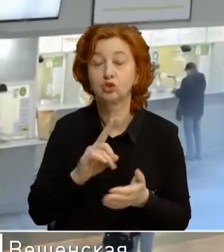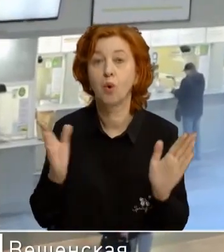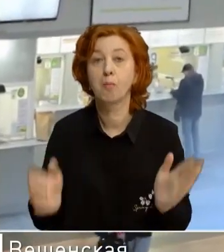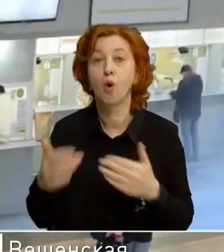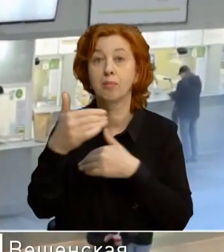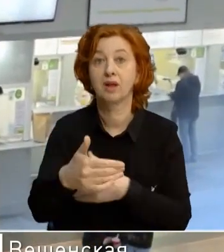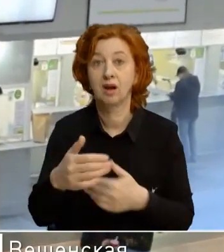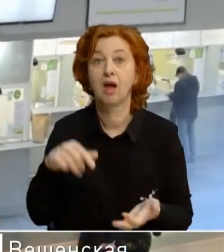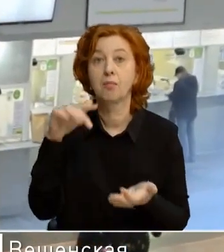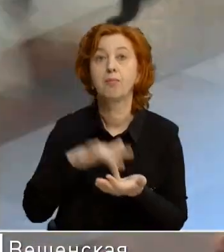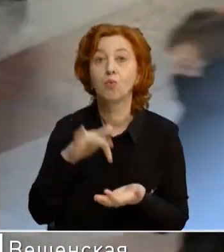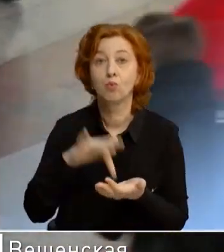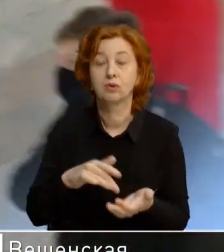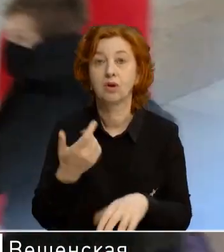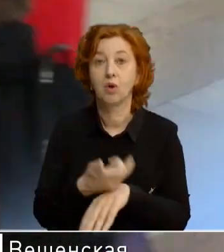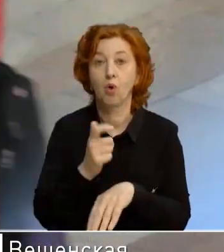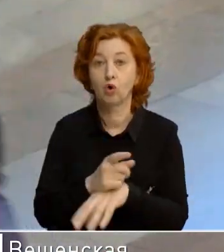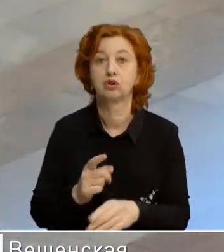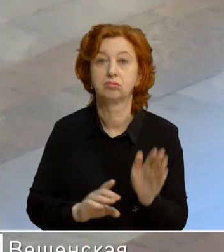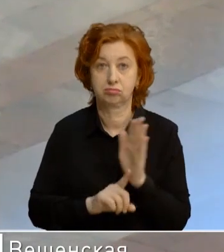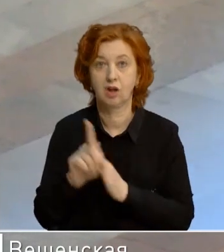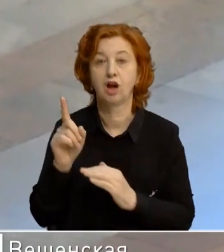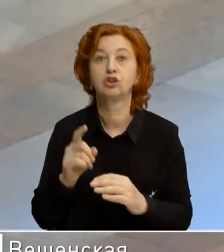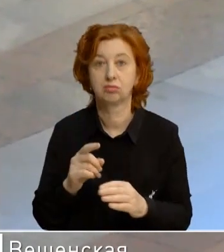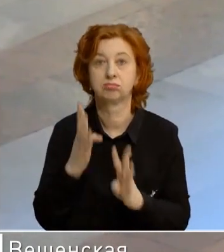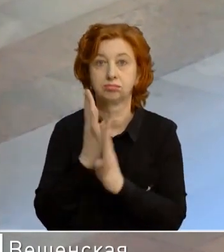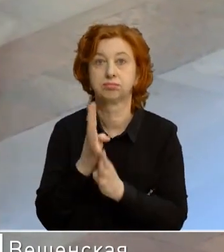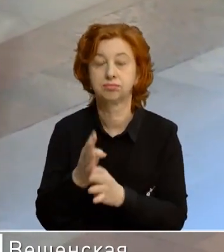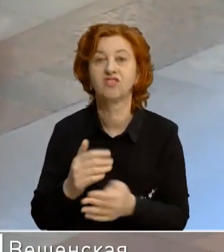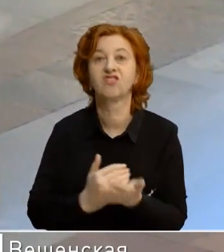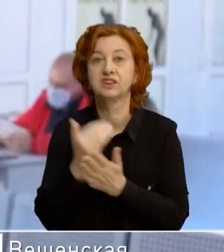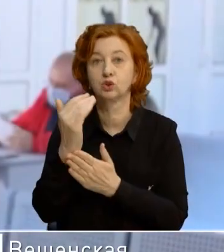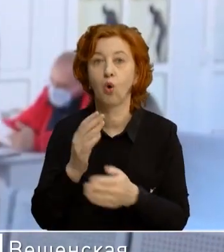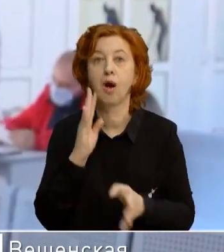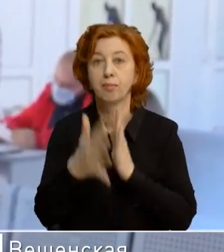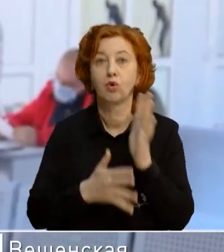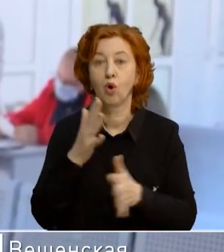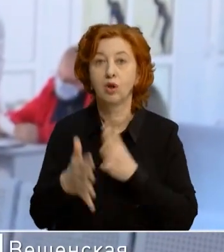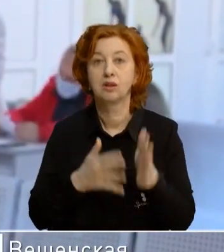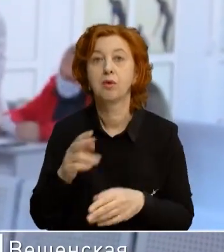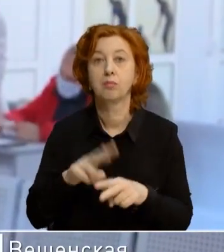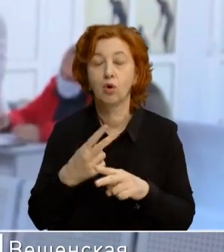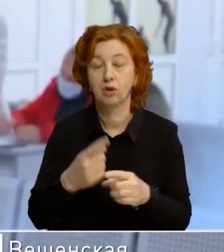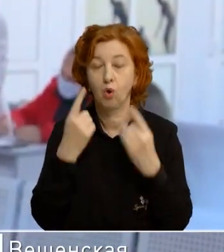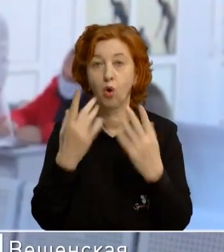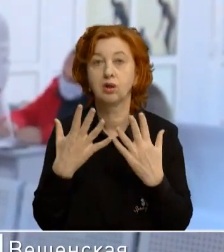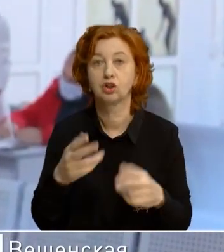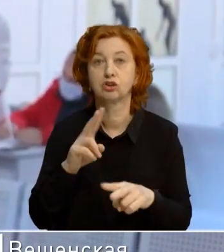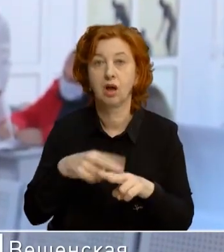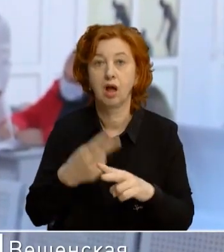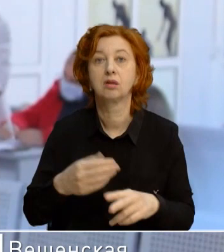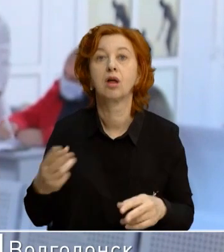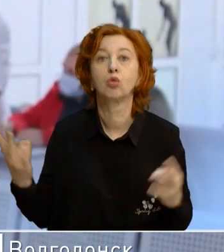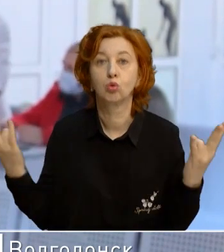пункты расположены в местах с высокой проходимостью, а потому они удобны для людей. Поэтому, конечно же, с учетом погоды,